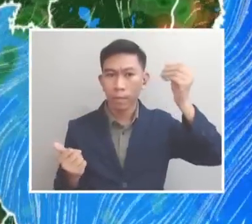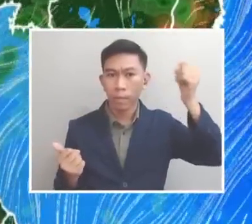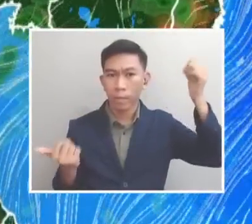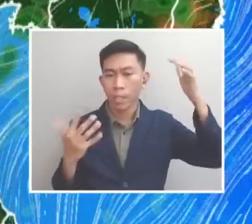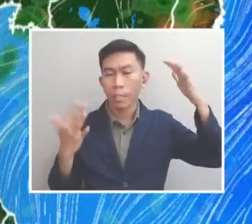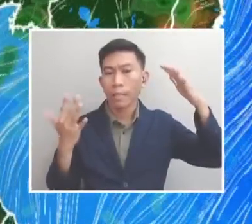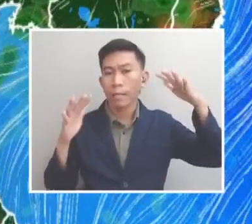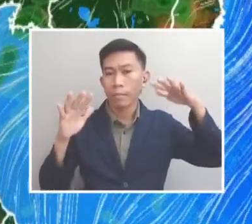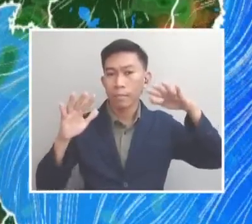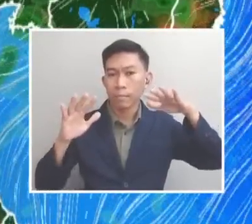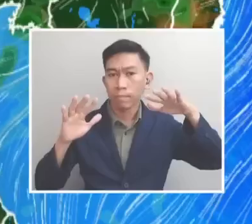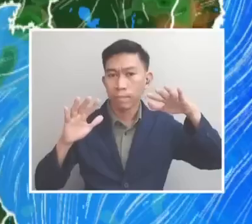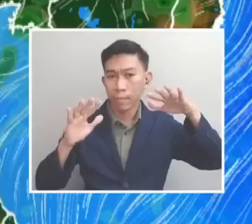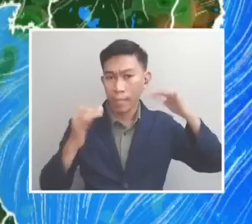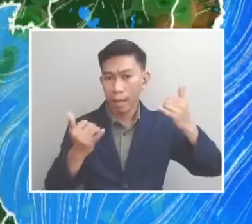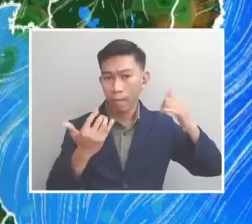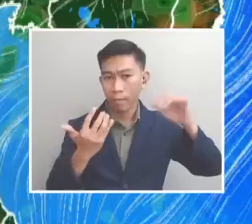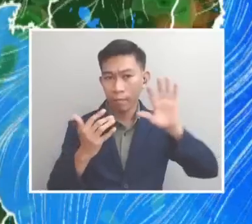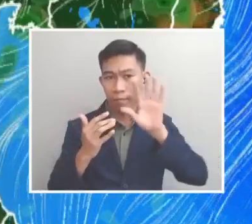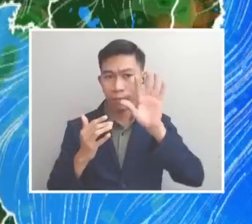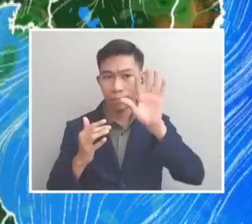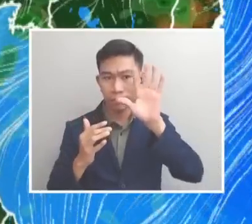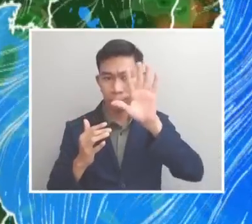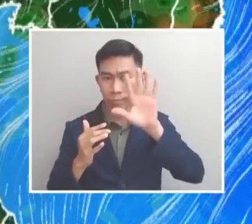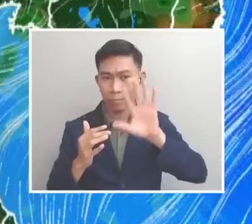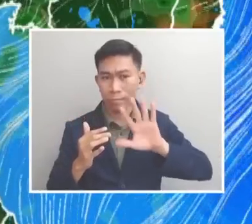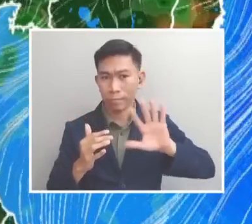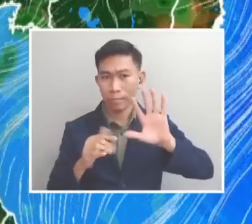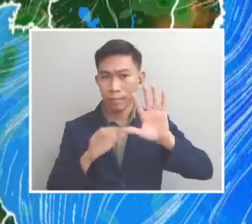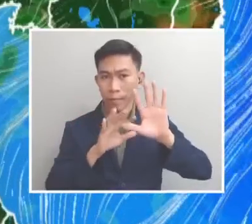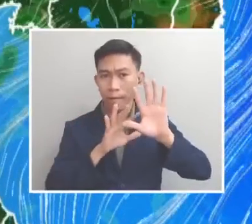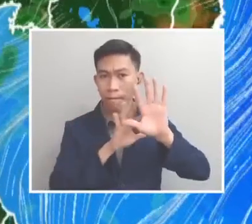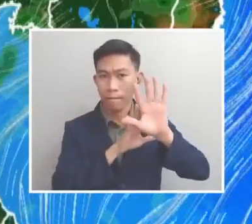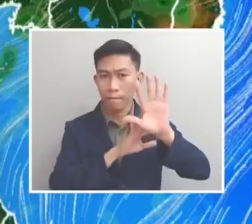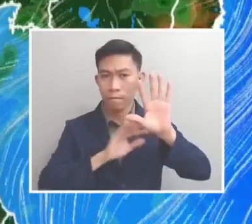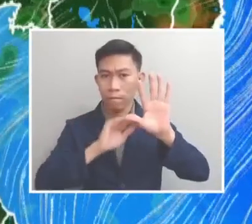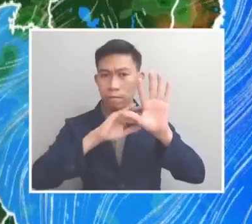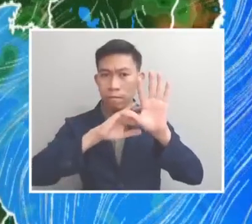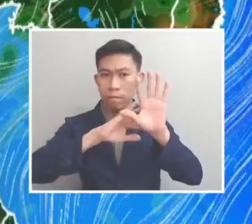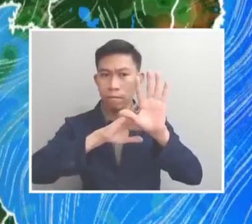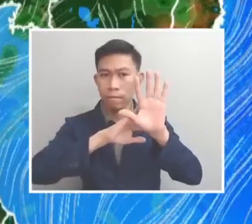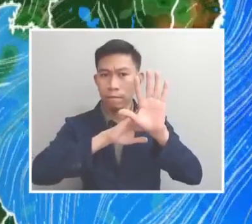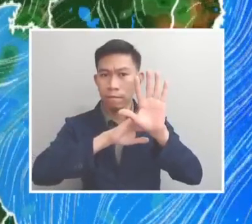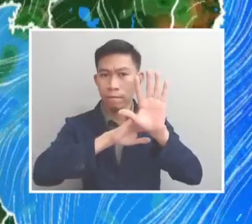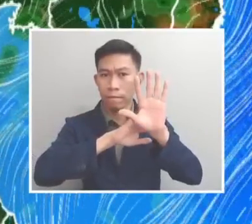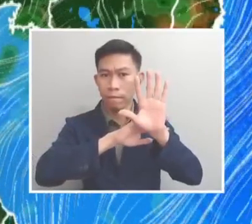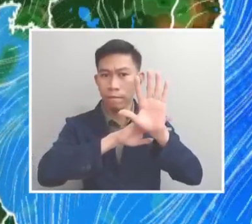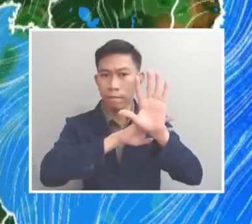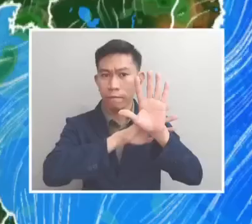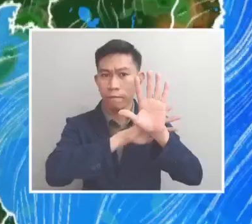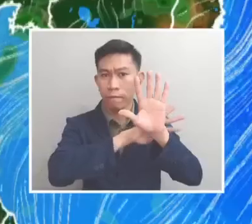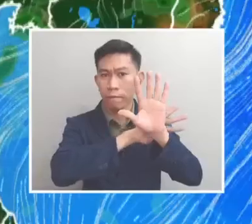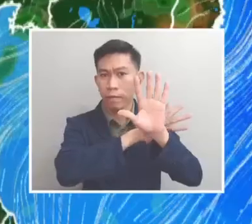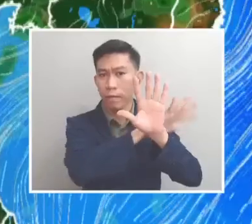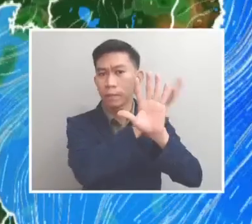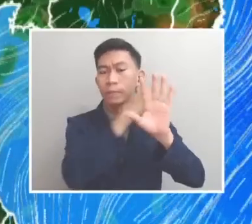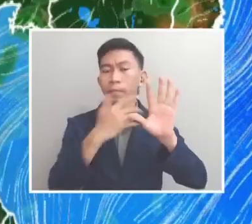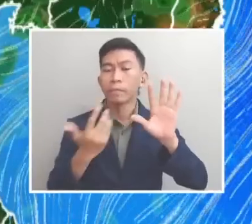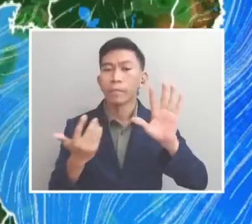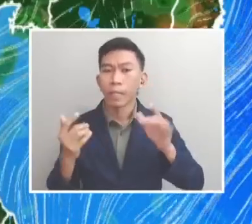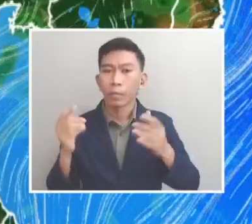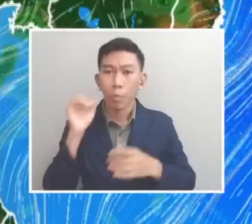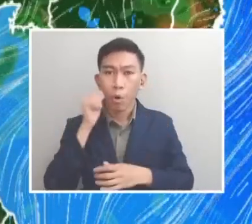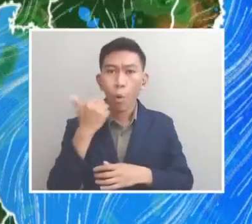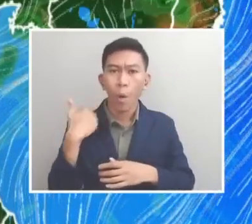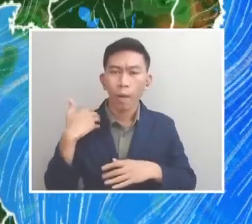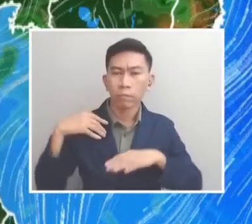aatras muna sa gitna ng West Philippine Sea itong hanging habagat. May aasahan pong pag-ulan sa ilang bahagi ng bansa bukas base sa rainfall